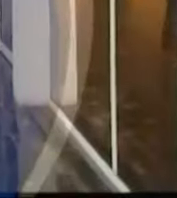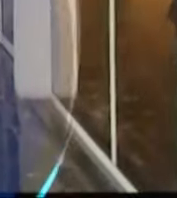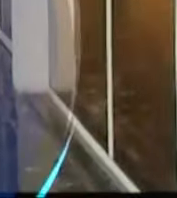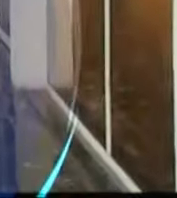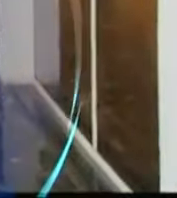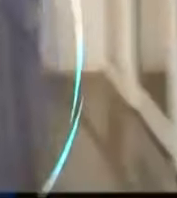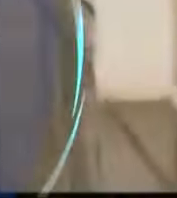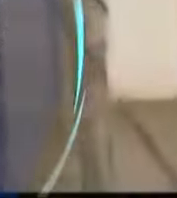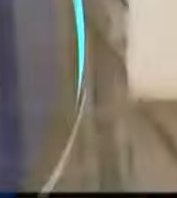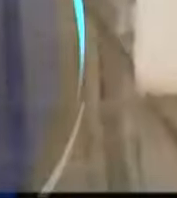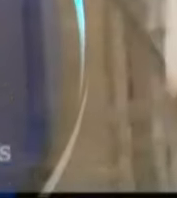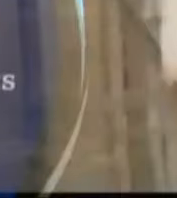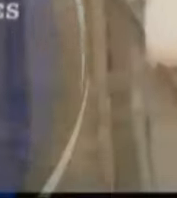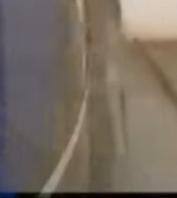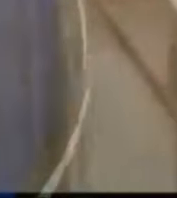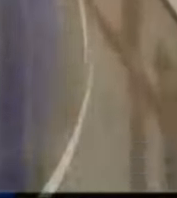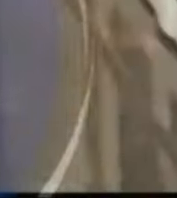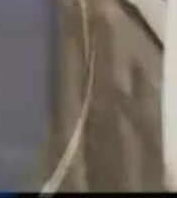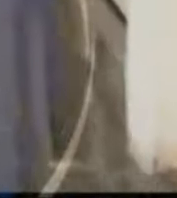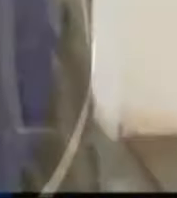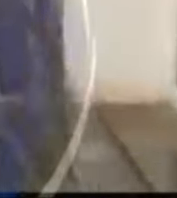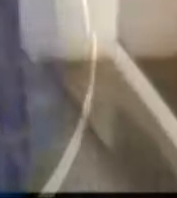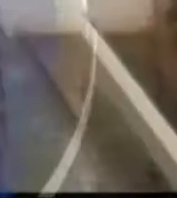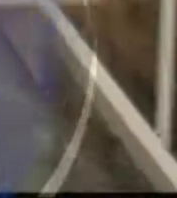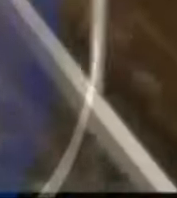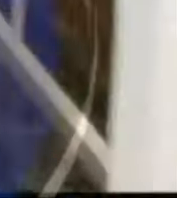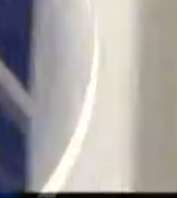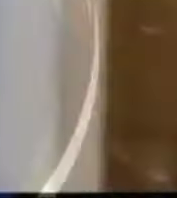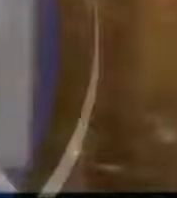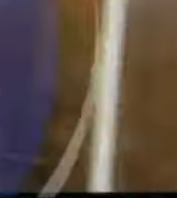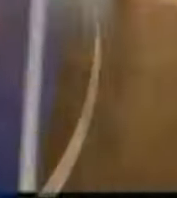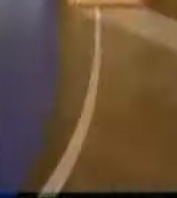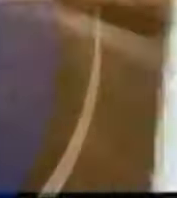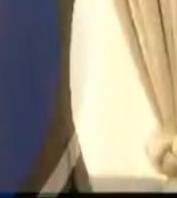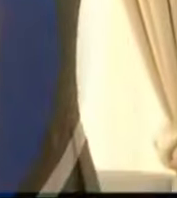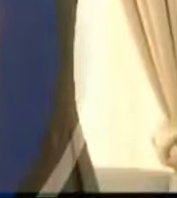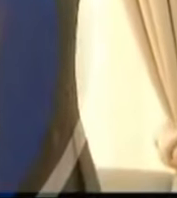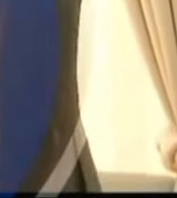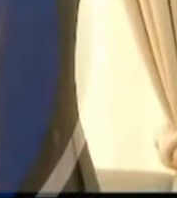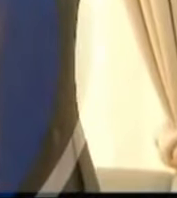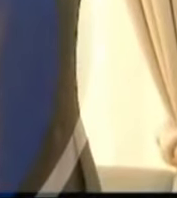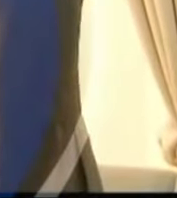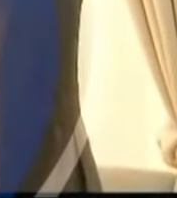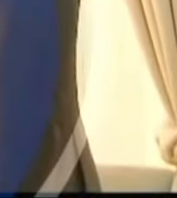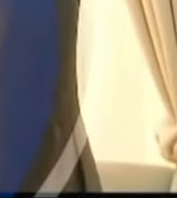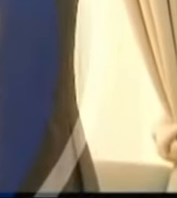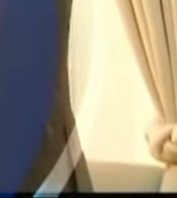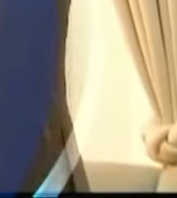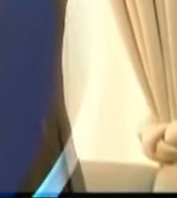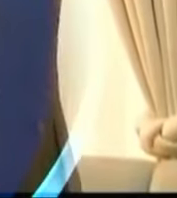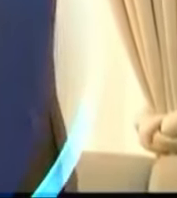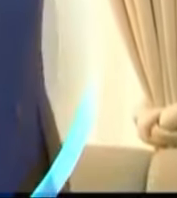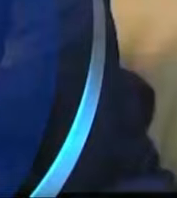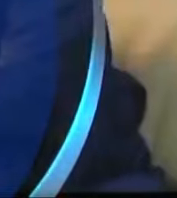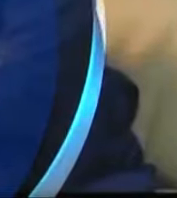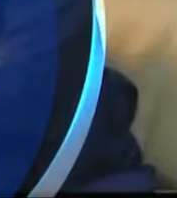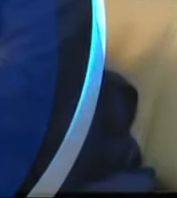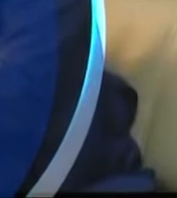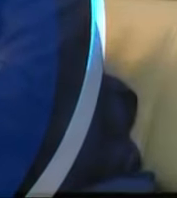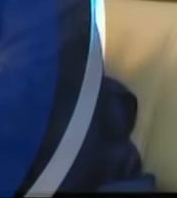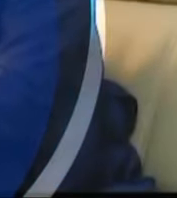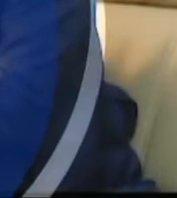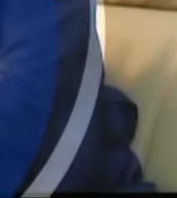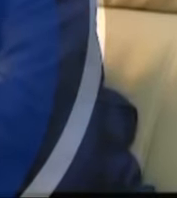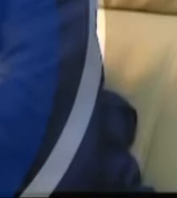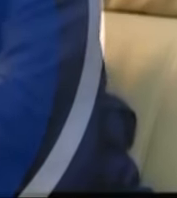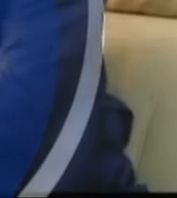l'informateur. Il vient d'être reconduit par le chef de l'État. Félix-Antoine Tshisekedi Tshilombo lui a demandé de compléter son rapport par certains